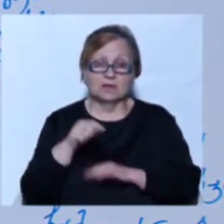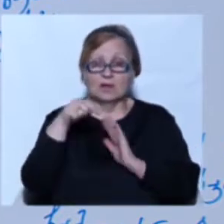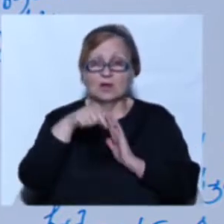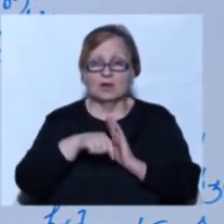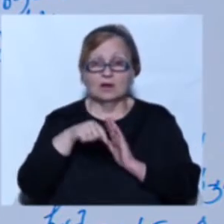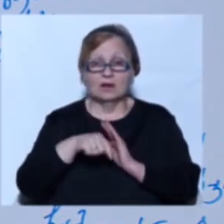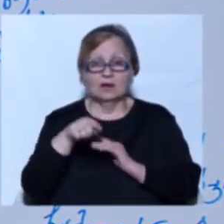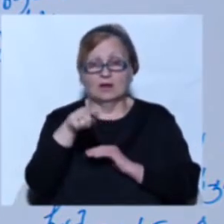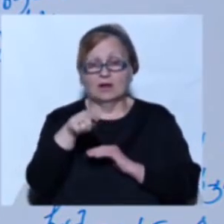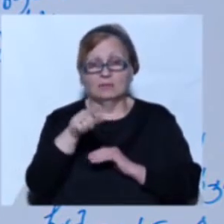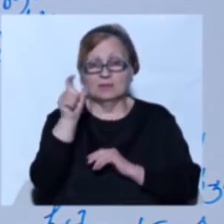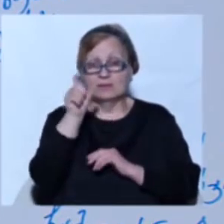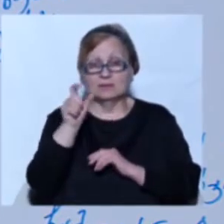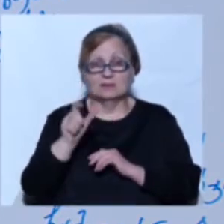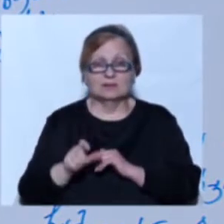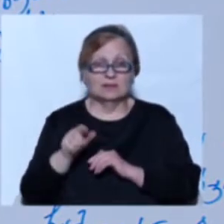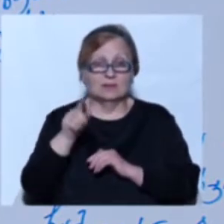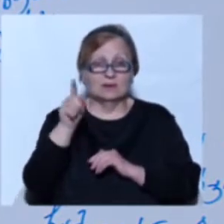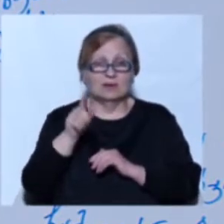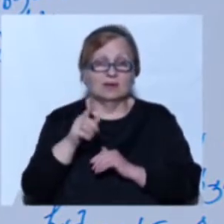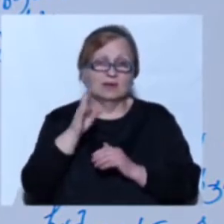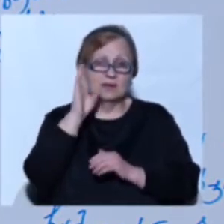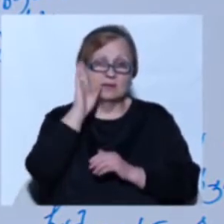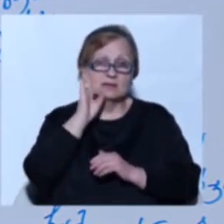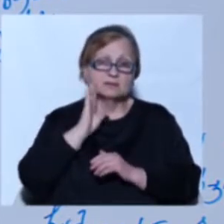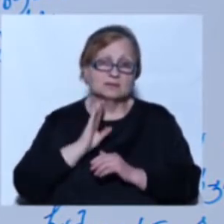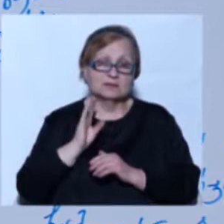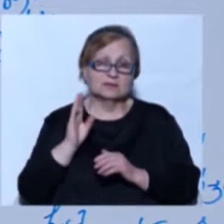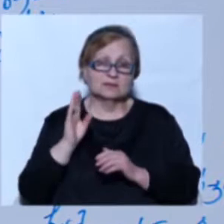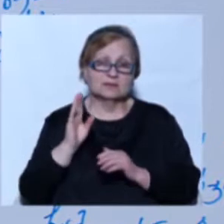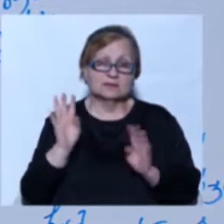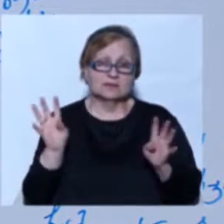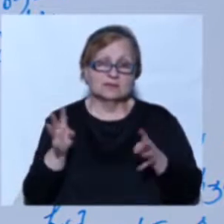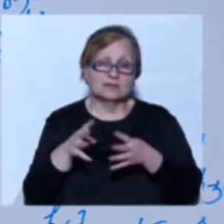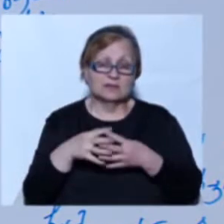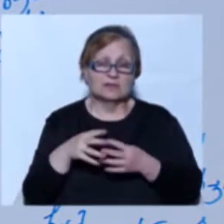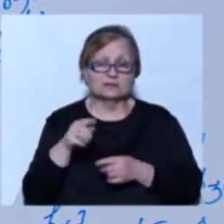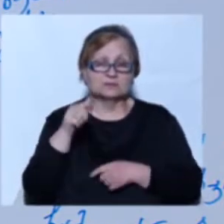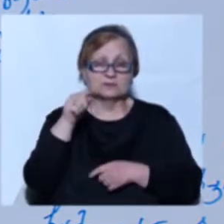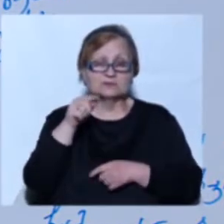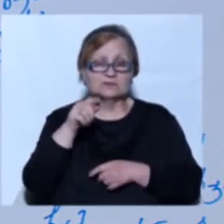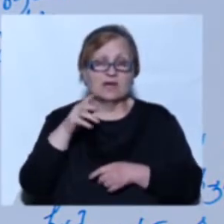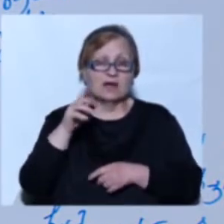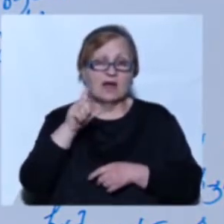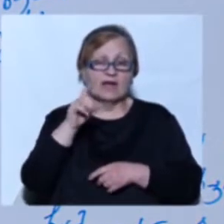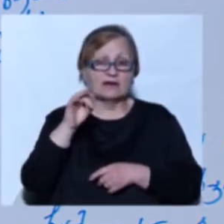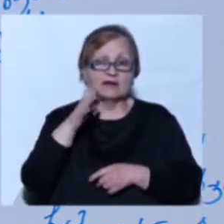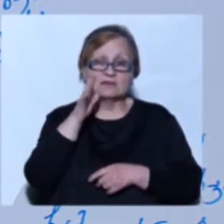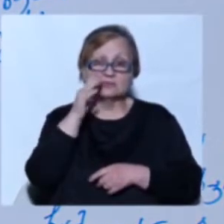ლექსში პოეტის თანამედროვე დილა ერწმის ერეკლეს დროინდელი ქალაქის